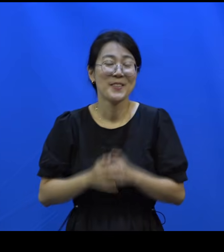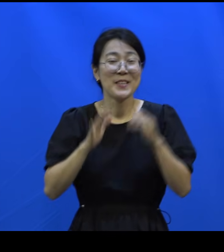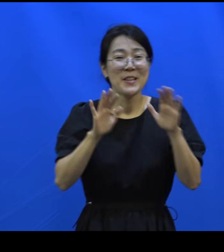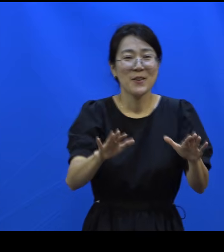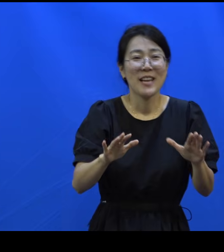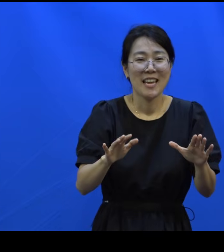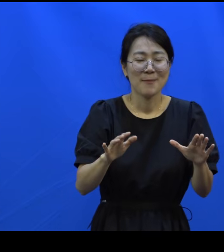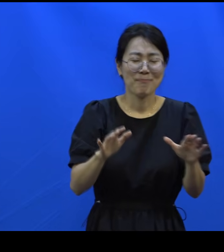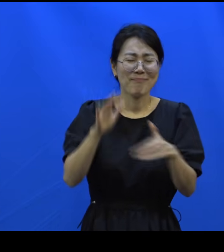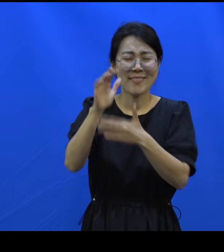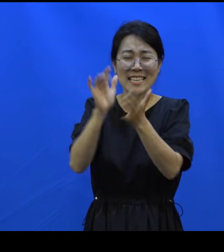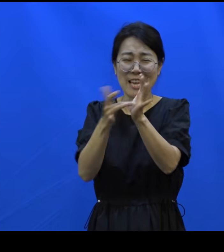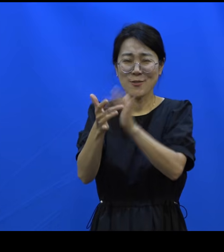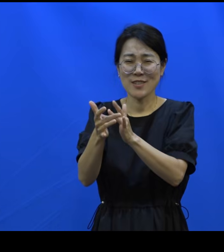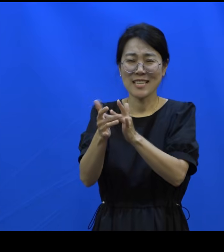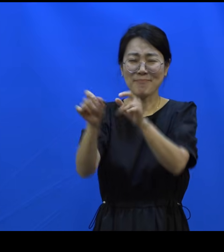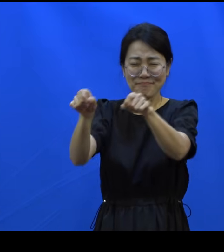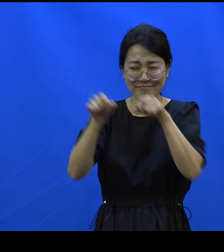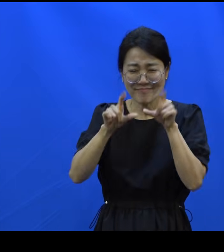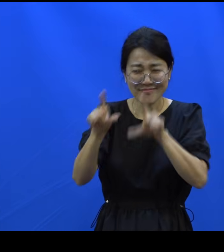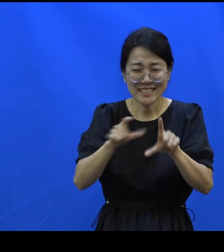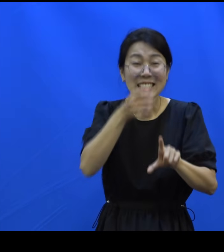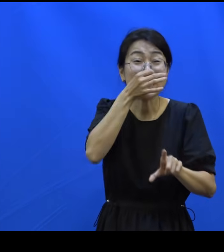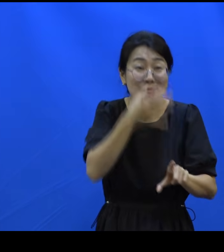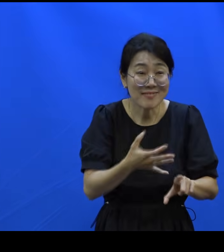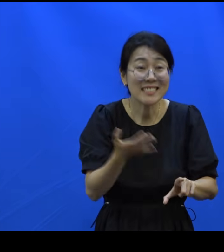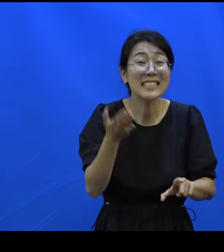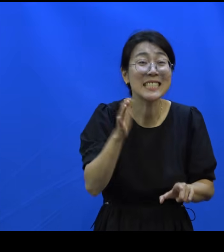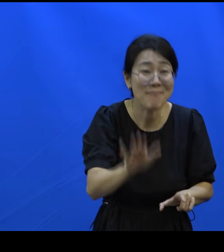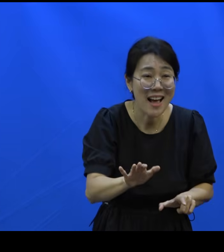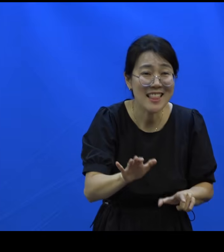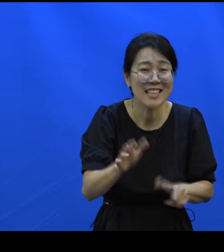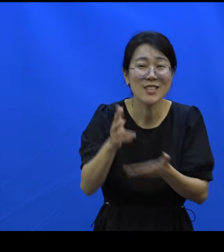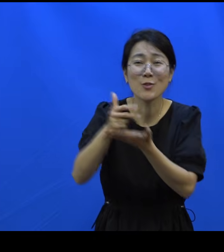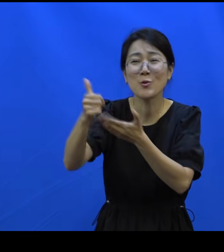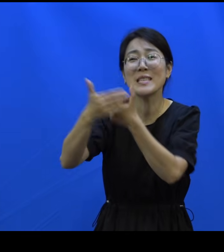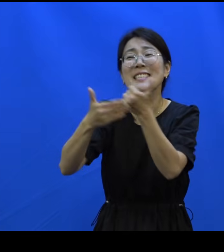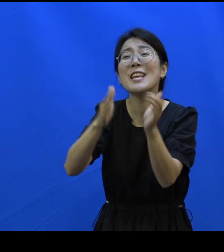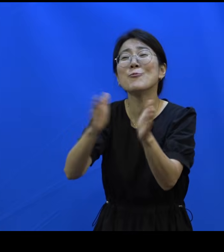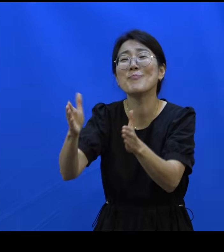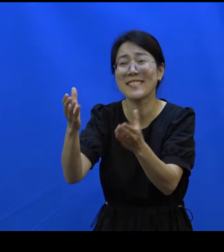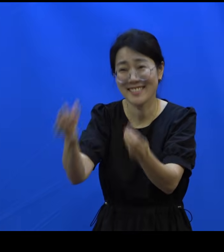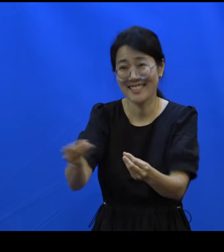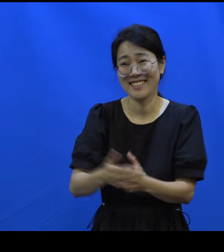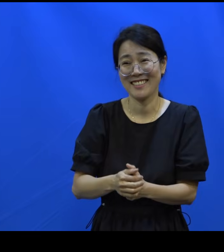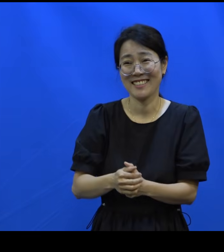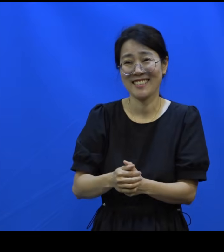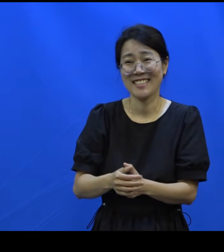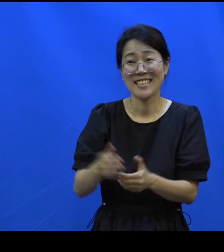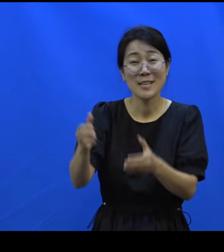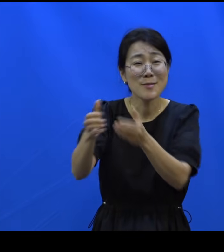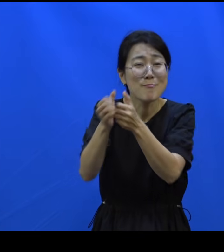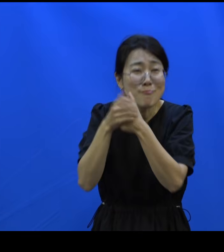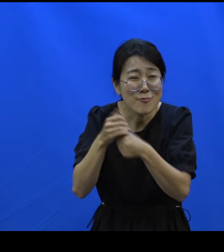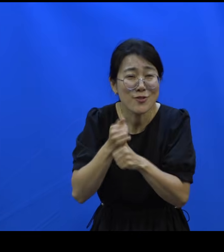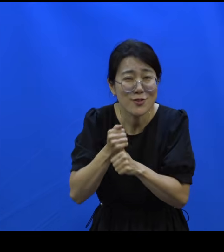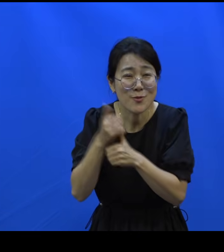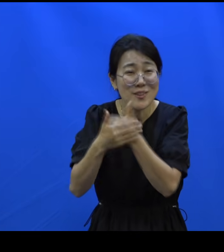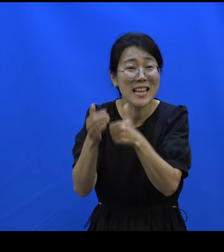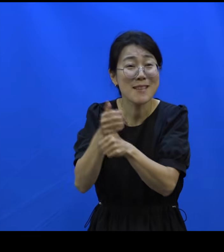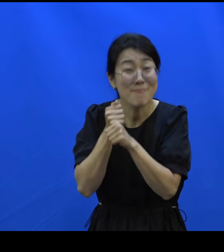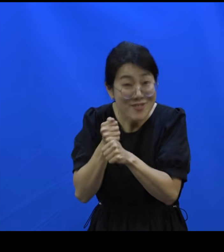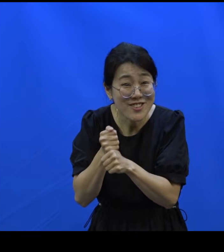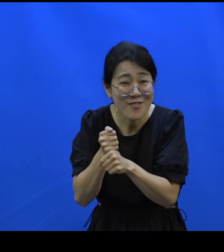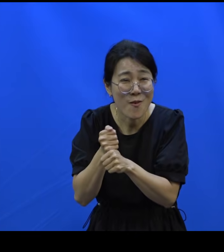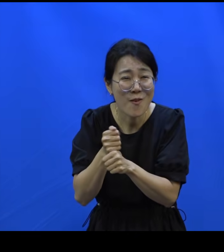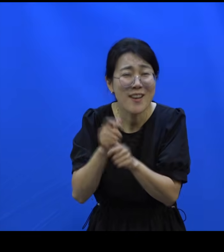힘들지만 주님이 우리에게 은혜를 주시면 이 삶을 살 수 있을 뿐만 아니라, 그래서 마지막 주님이 하신